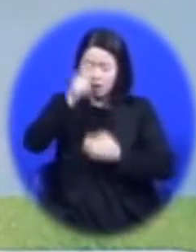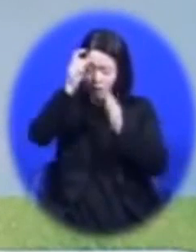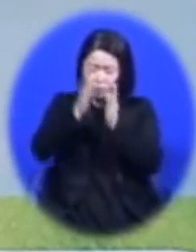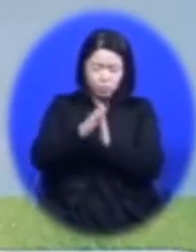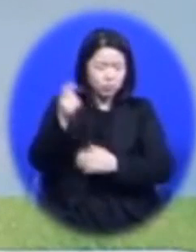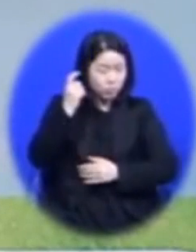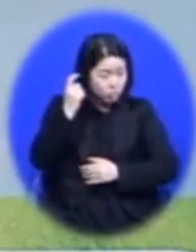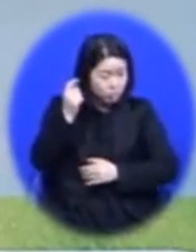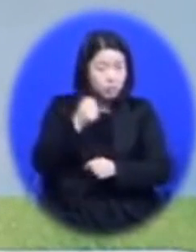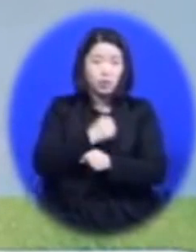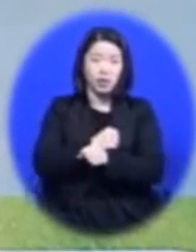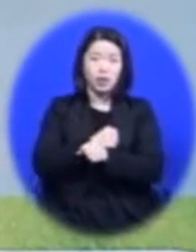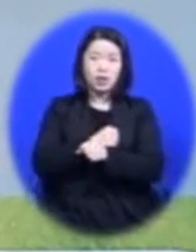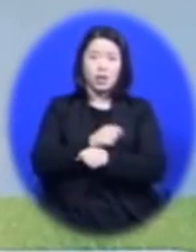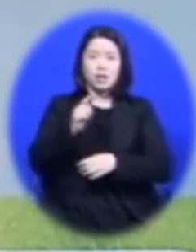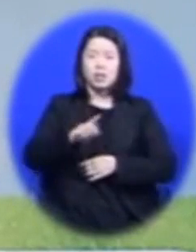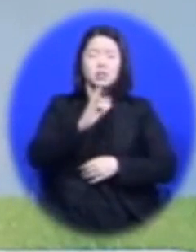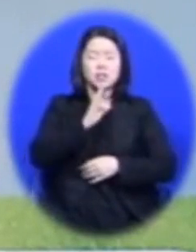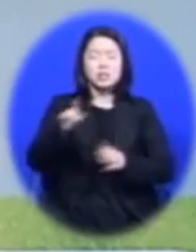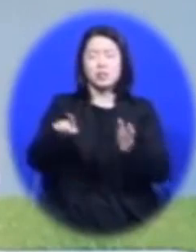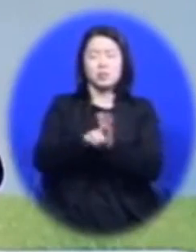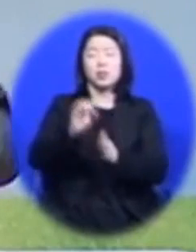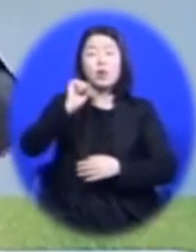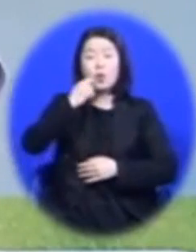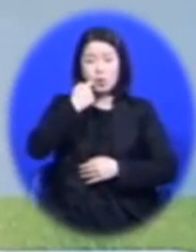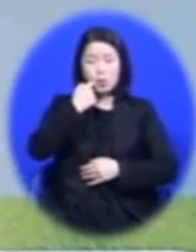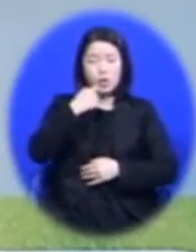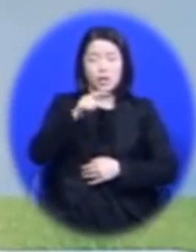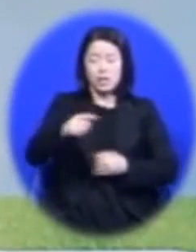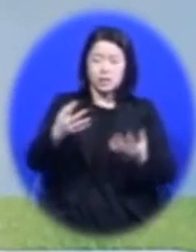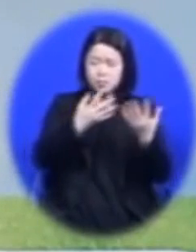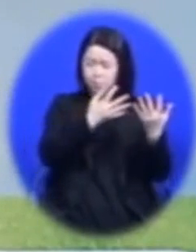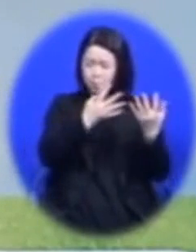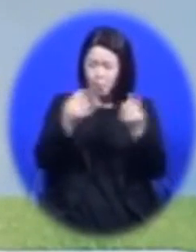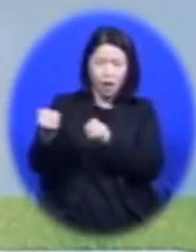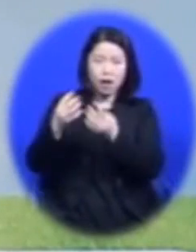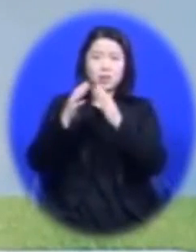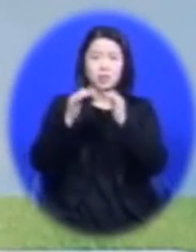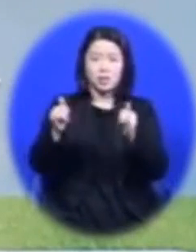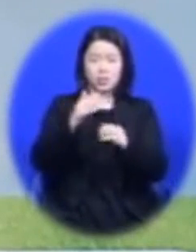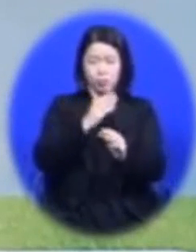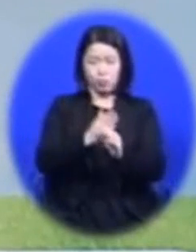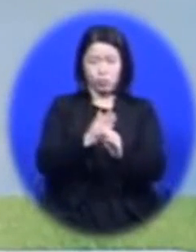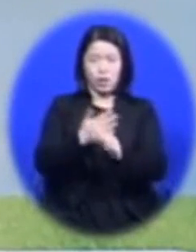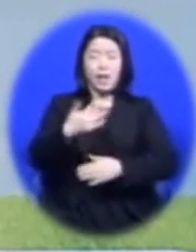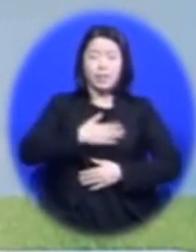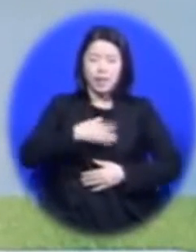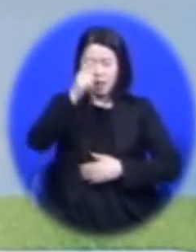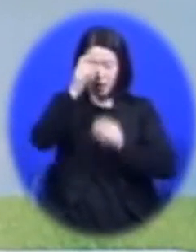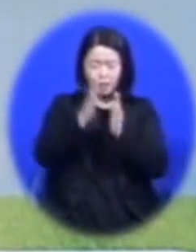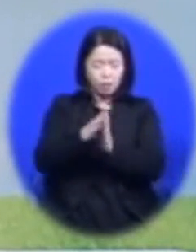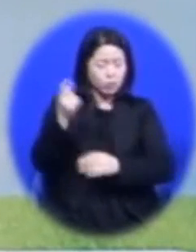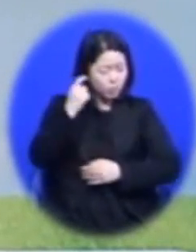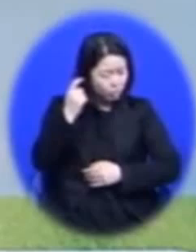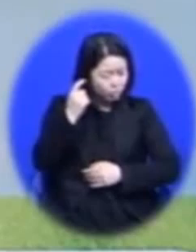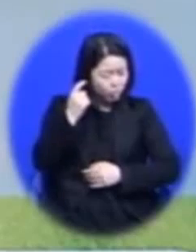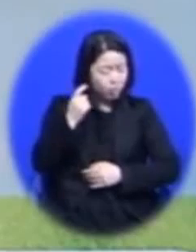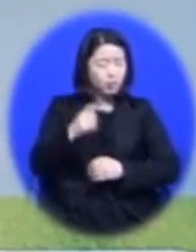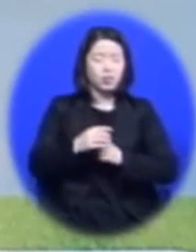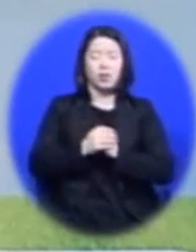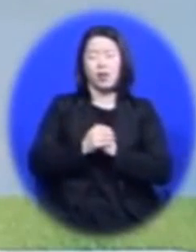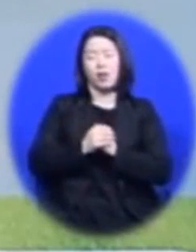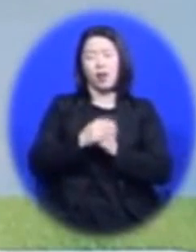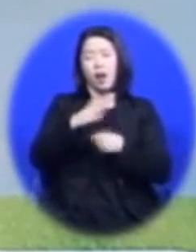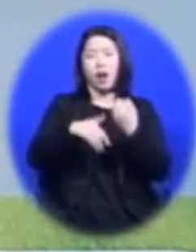들으신다. 이거 진짜 안 믿어지는 이야기입니다. 이 수많은 사람들이 있는데 내 기도를 들으신다.